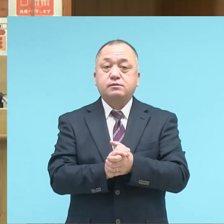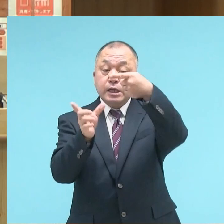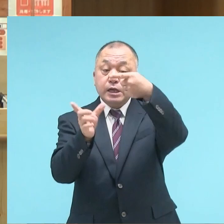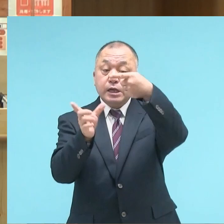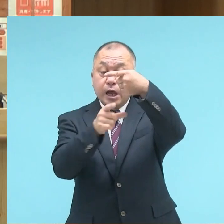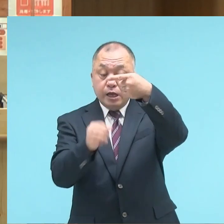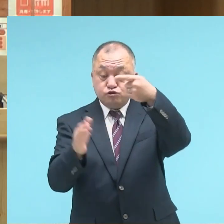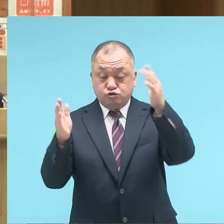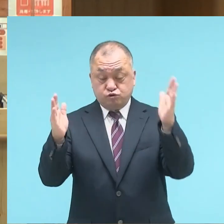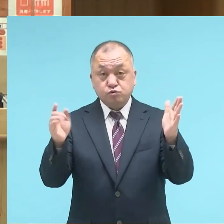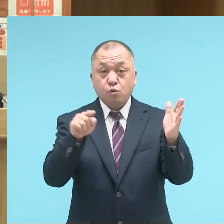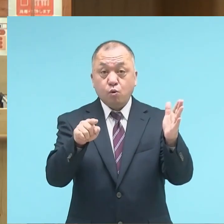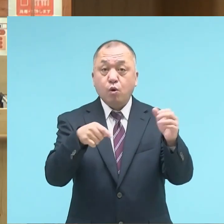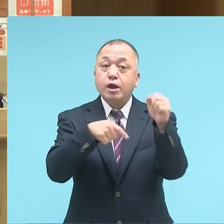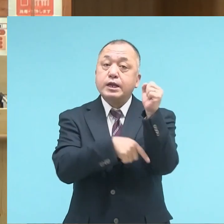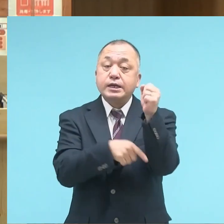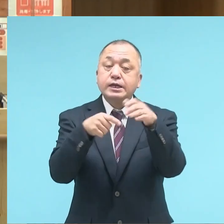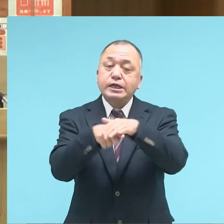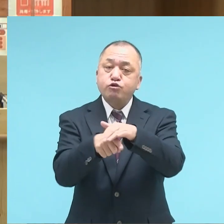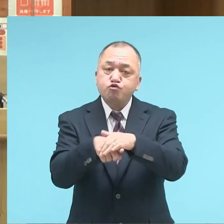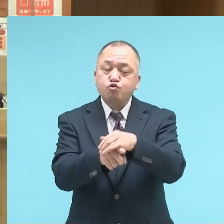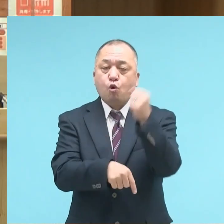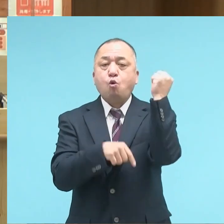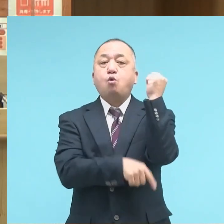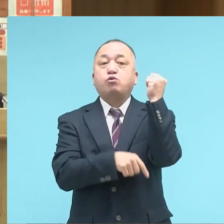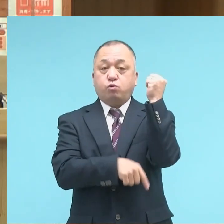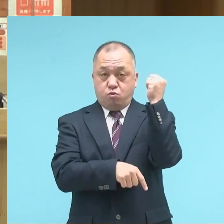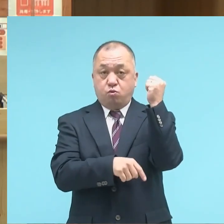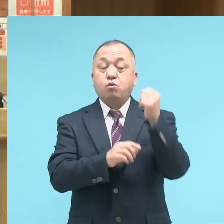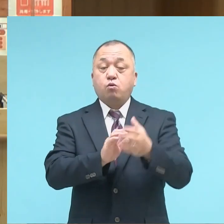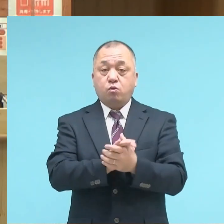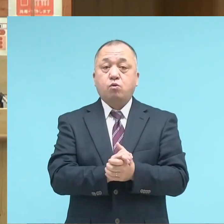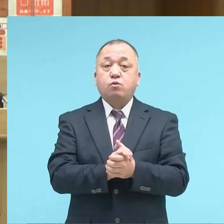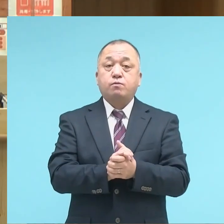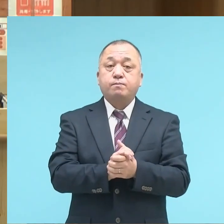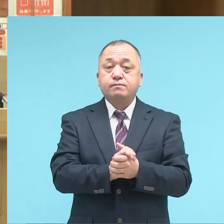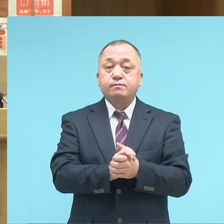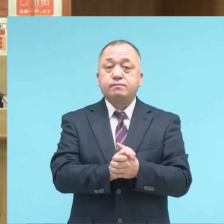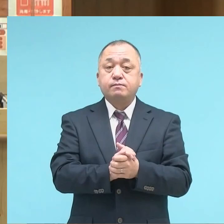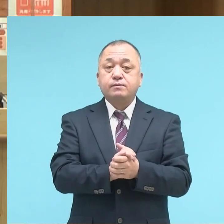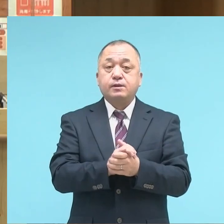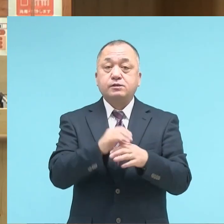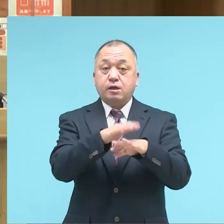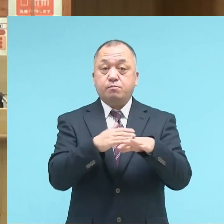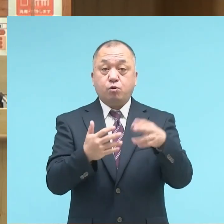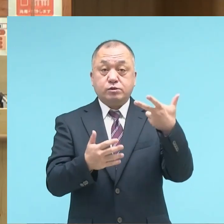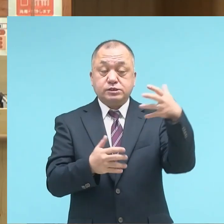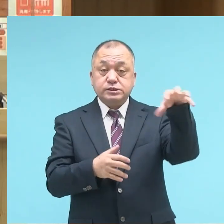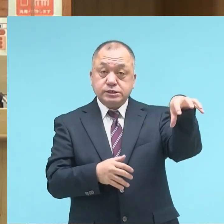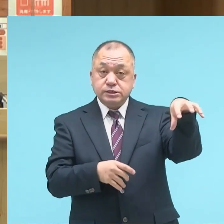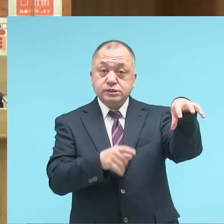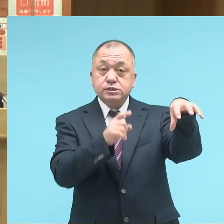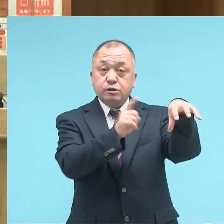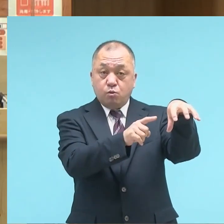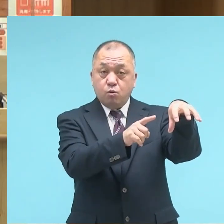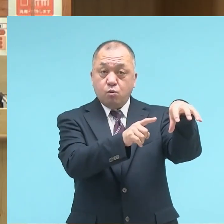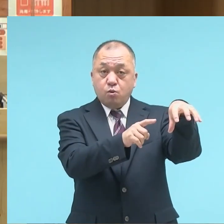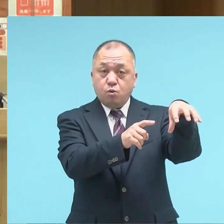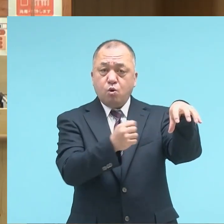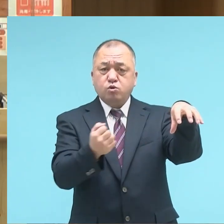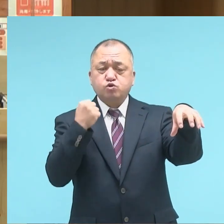した理由と根拠、それから同じくこの札幌市などで